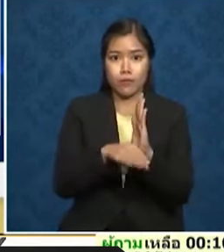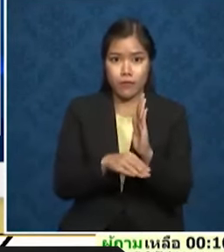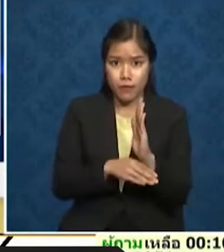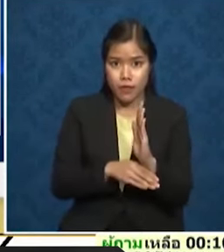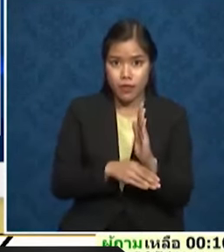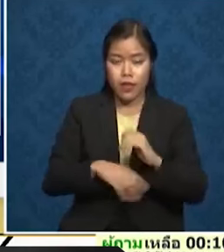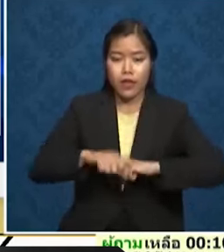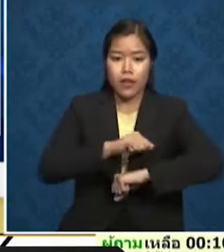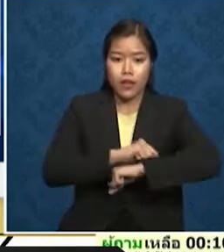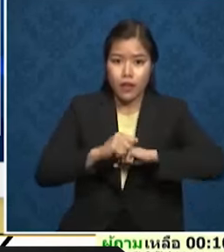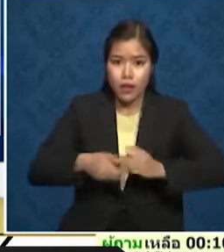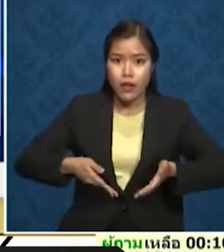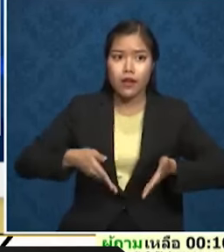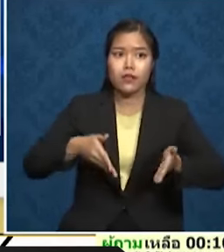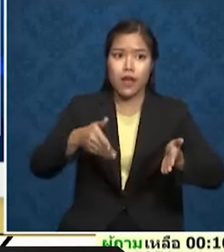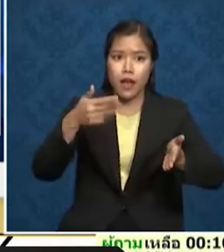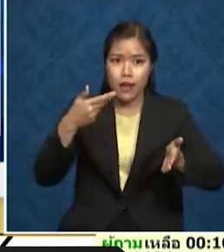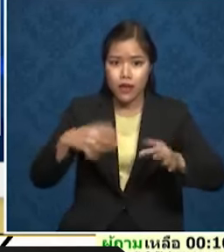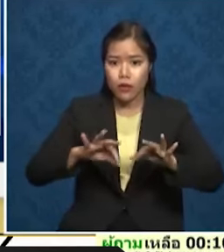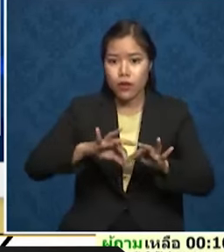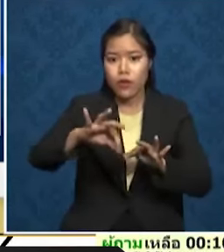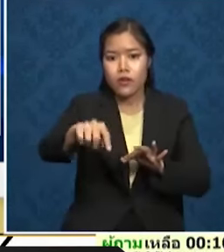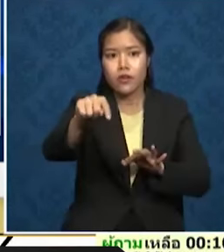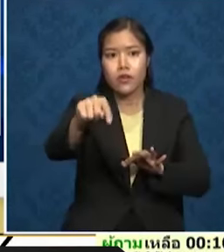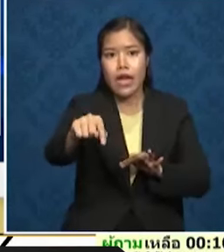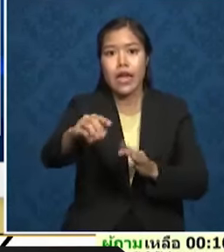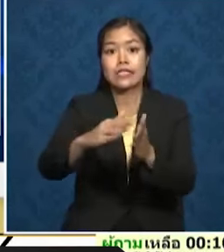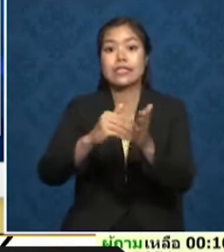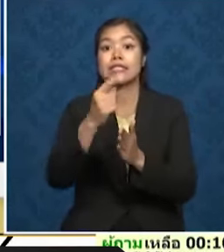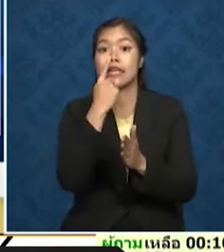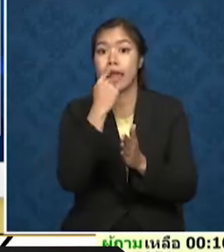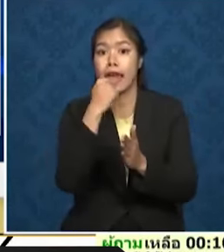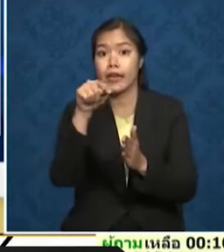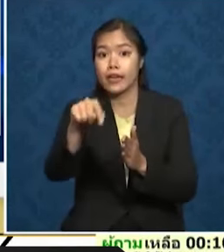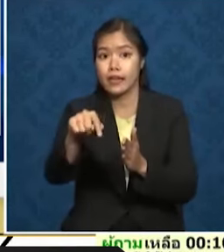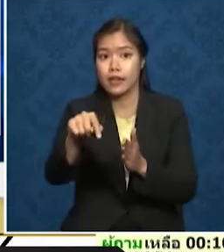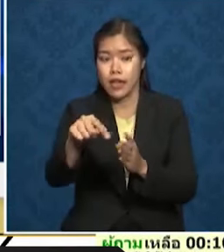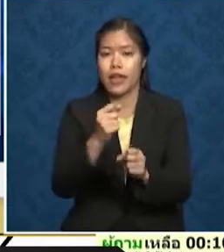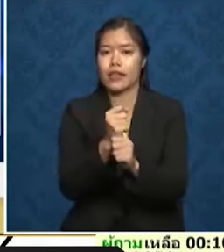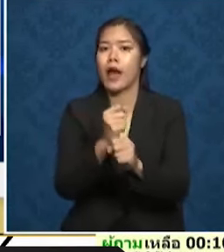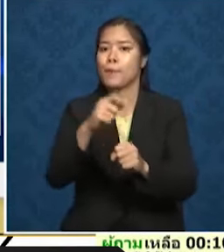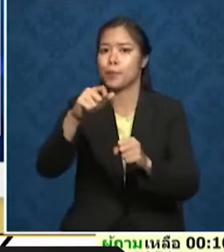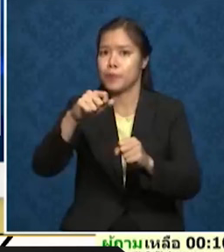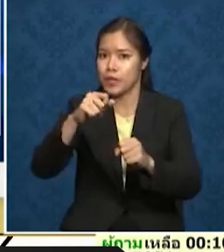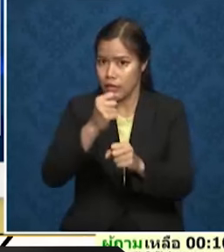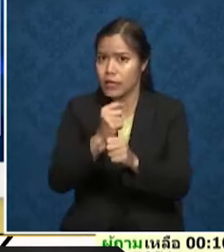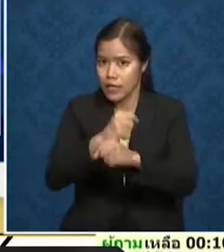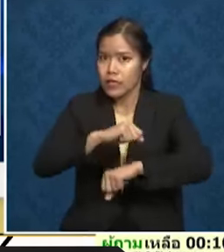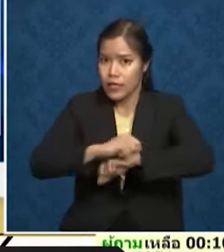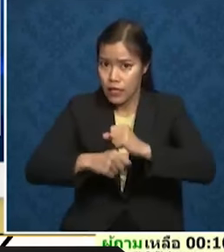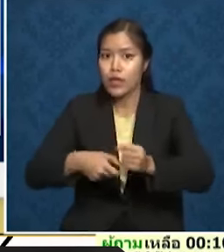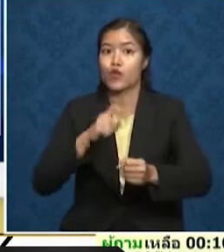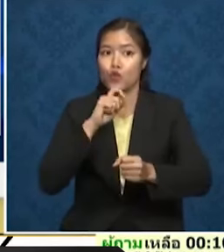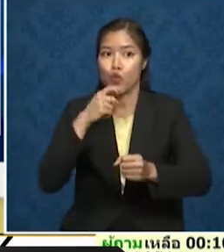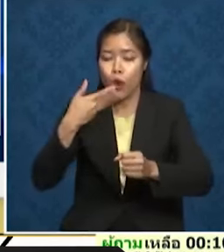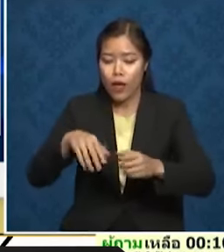นะคะแล้วก็อีกปลายที่เห็นภาพสีแดงๆก็คืออยู่ในระหว่างดำเนินการก่อสร้างสัญญาแล้วก็ช่วงสี